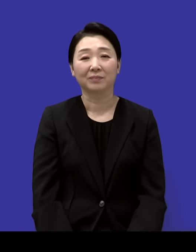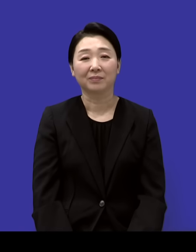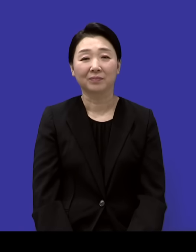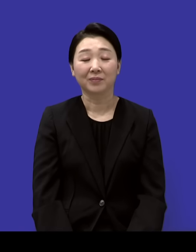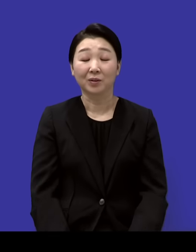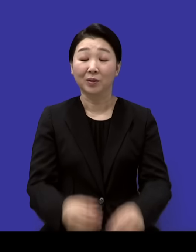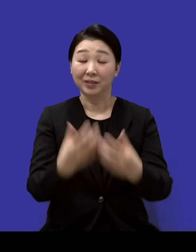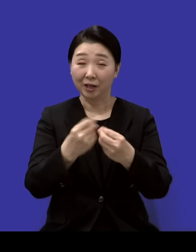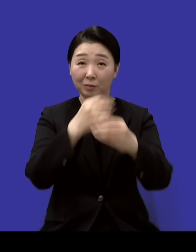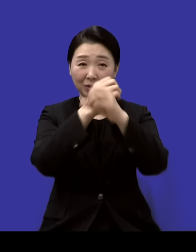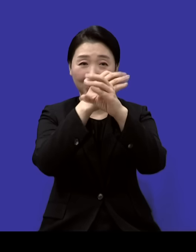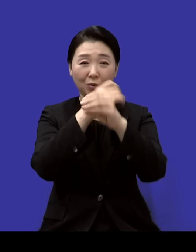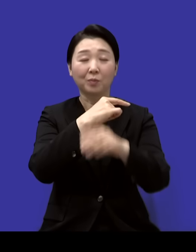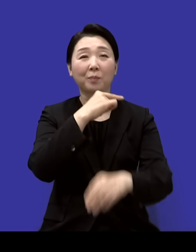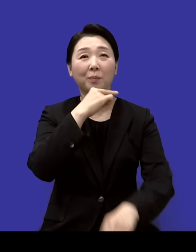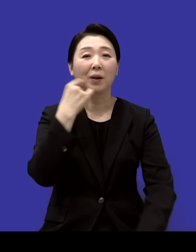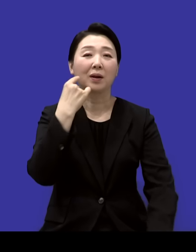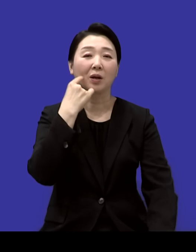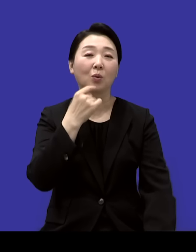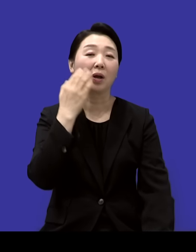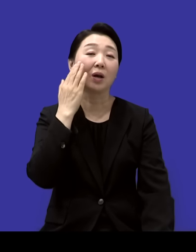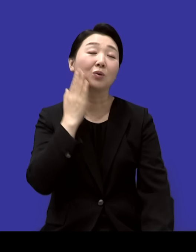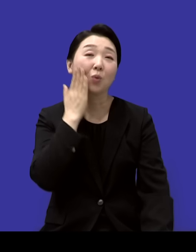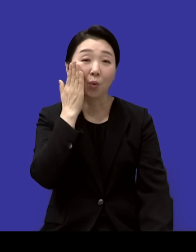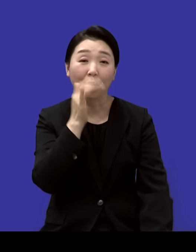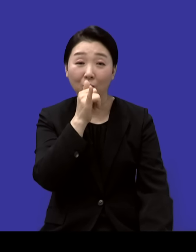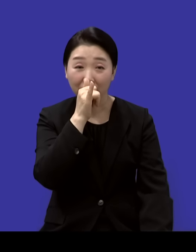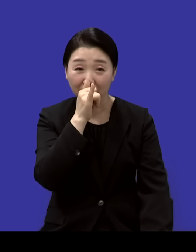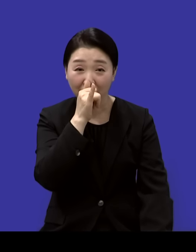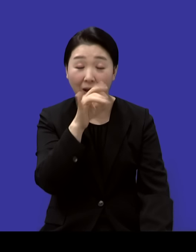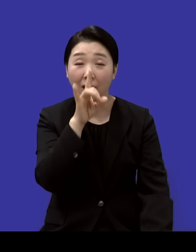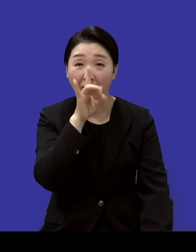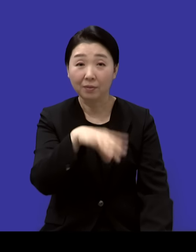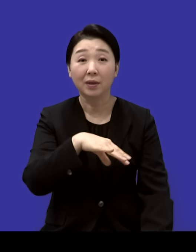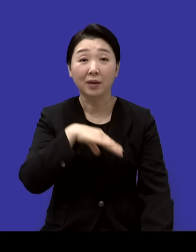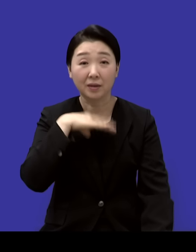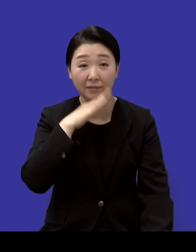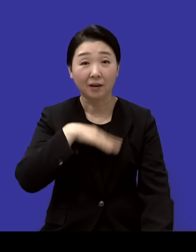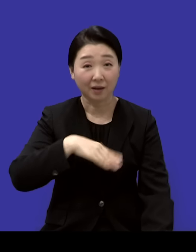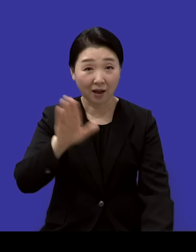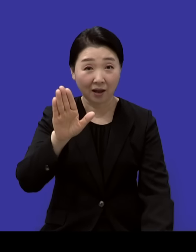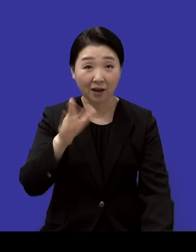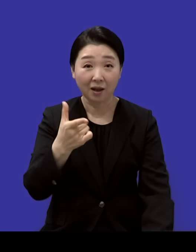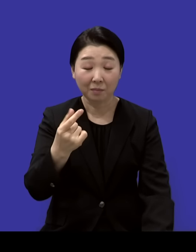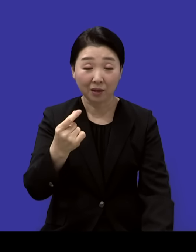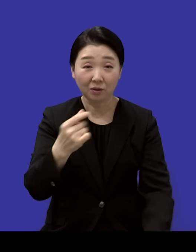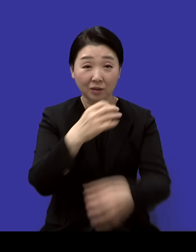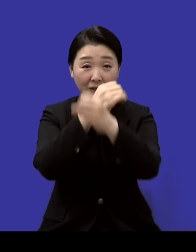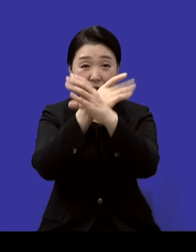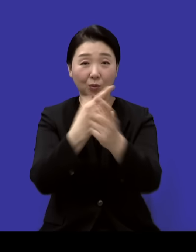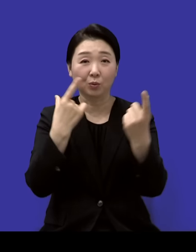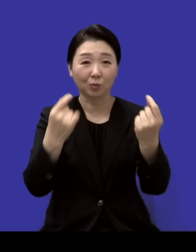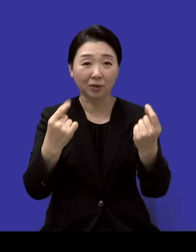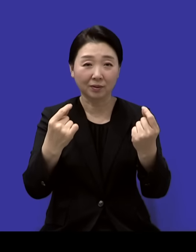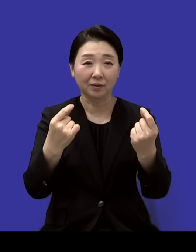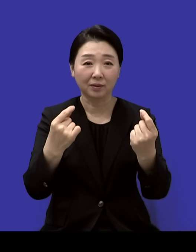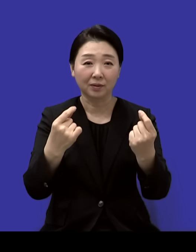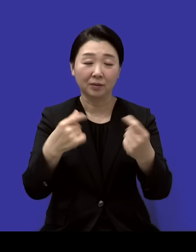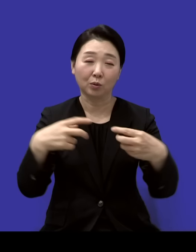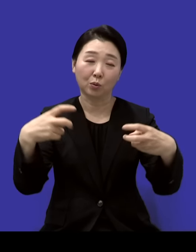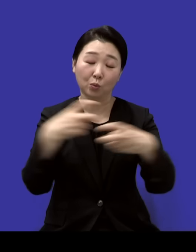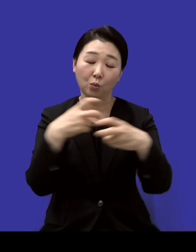신호등도 빨간색, 노란색, 초록색이 있잖아요. 예. 뭐 안 돼, 기다려, 가. 이게 예, 전부 다 예. 신호인 것처럼 이게 네네. 다 있어야 교통이